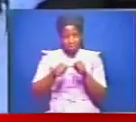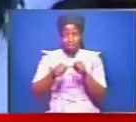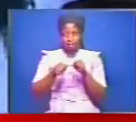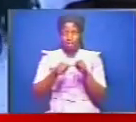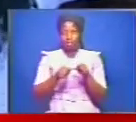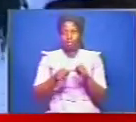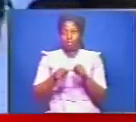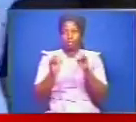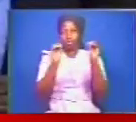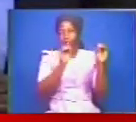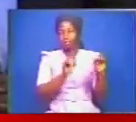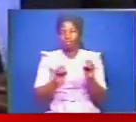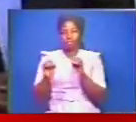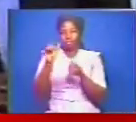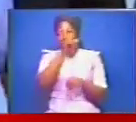Tukumbuke